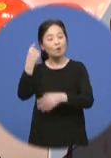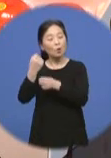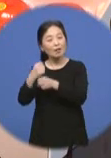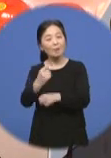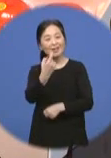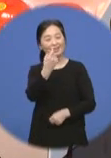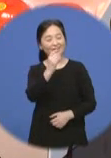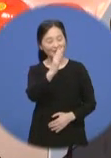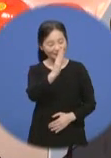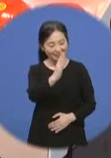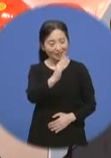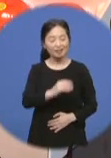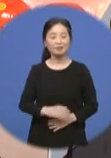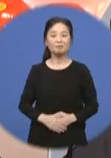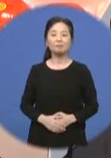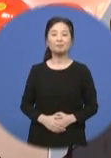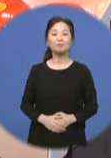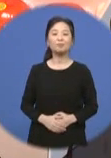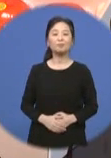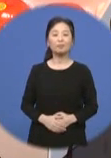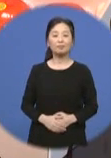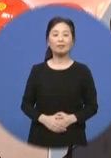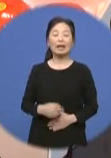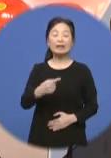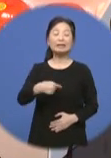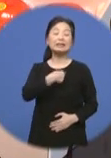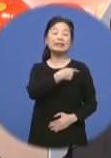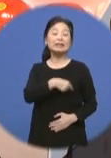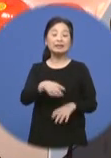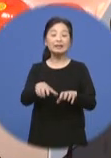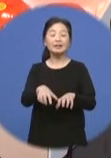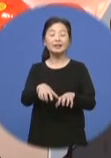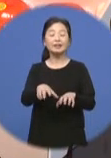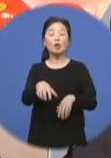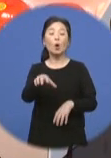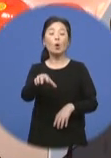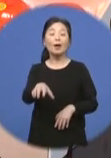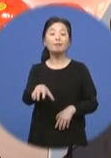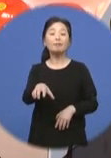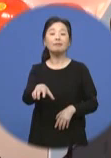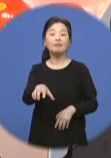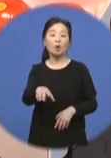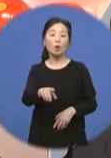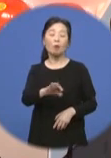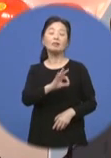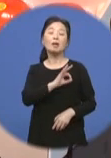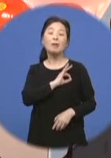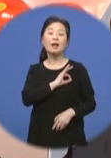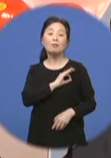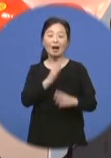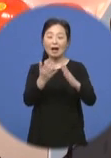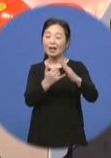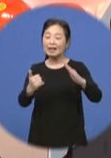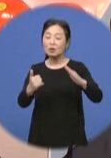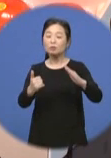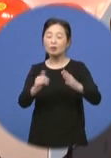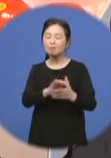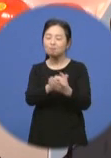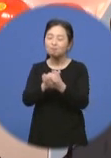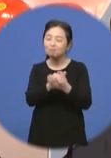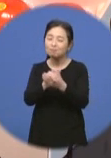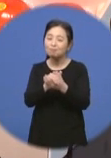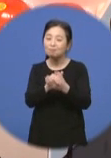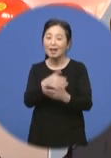か。 はい、一新農園という名前は、家族全員が協力し合い、心を一つにして美味しい柿を作ろう